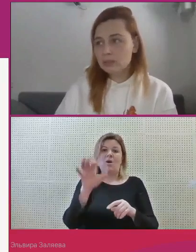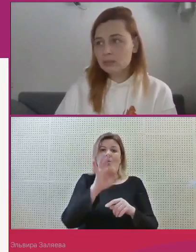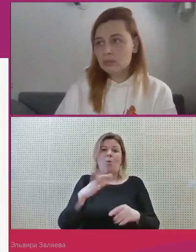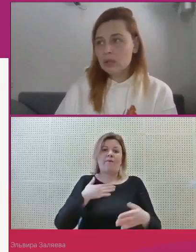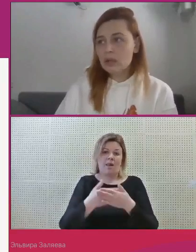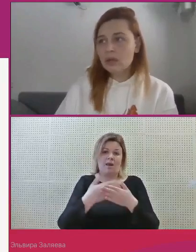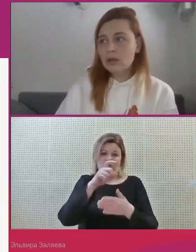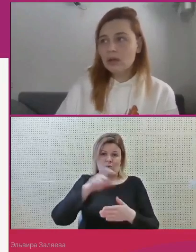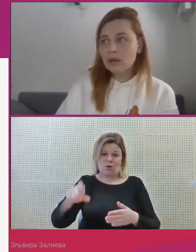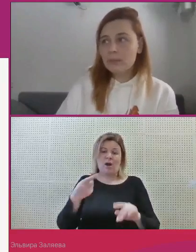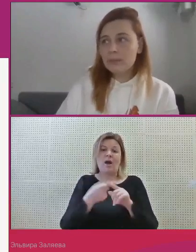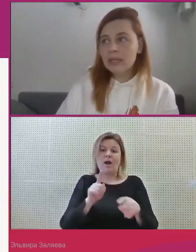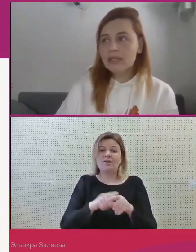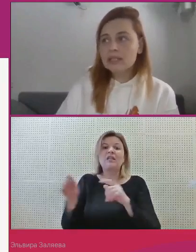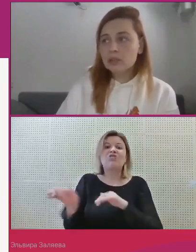об этом.